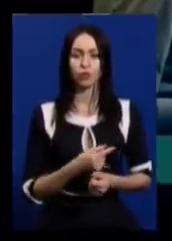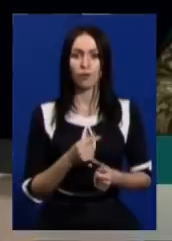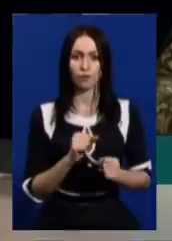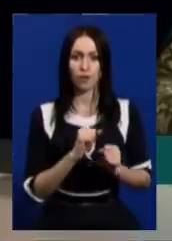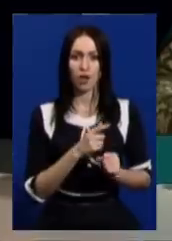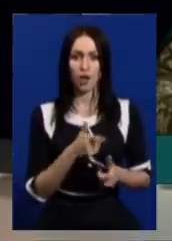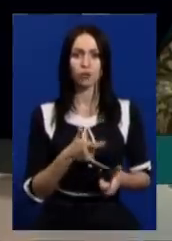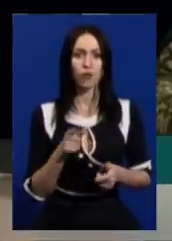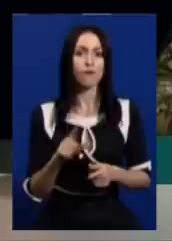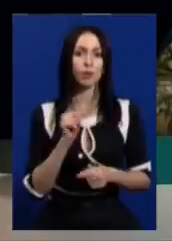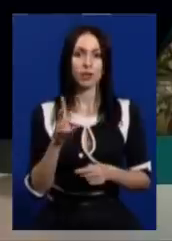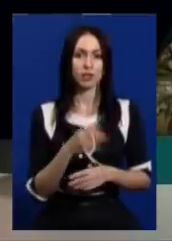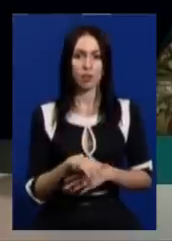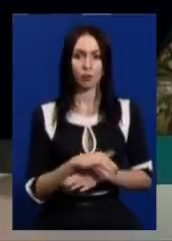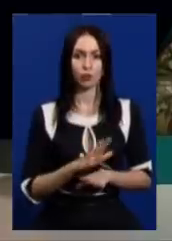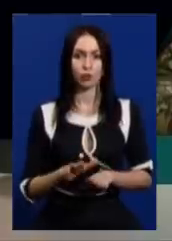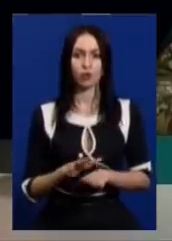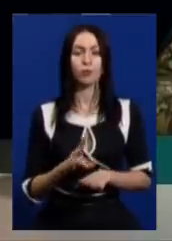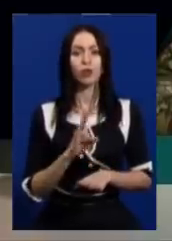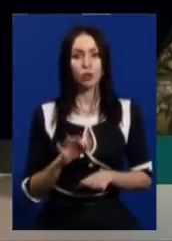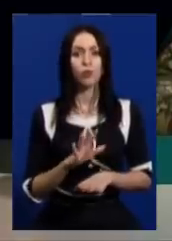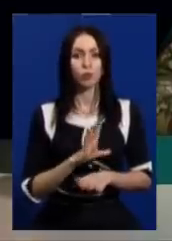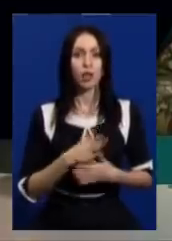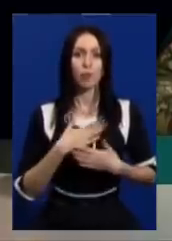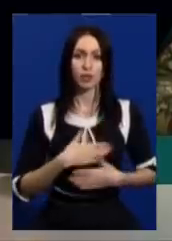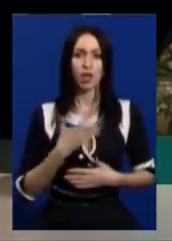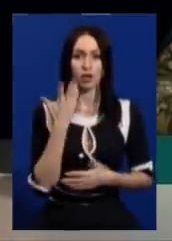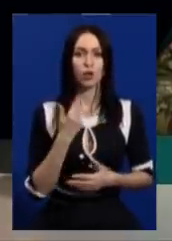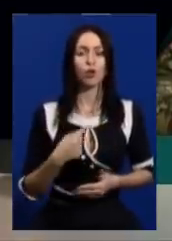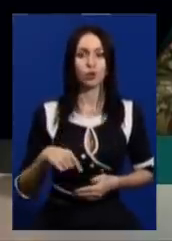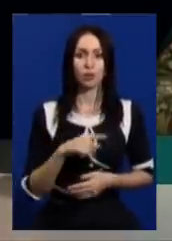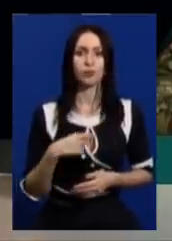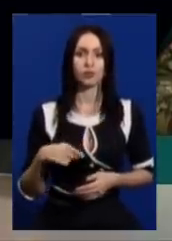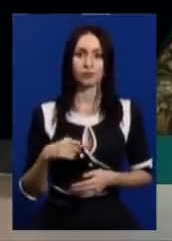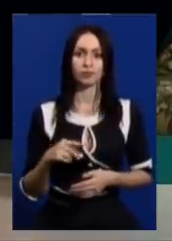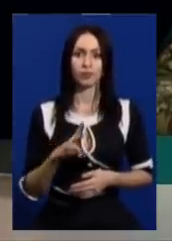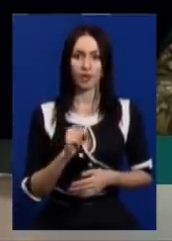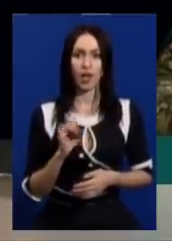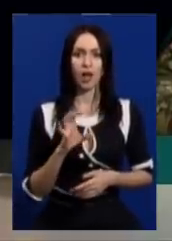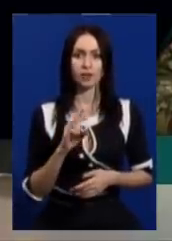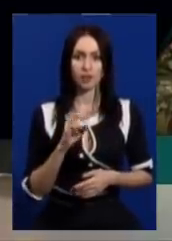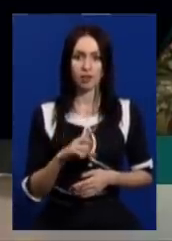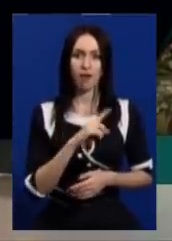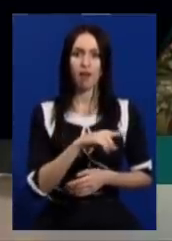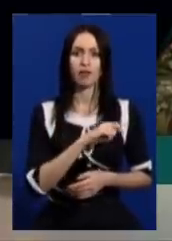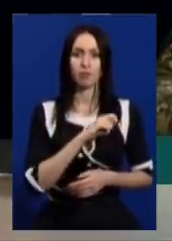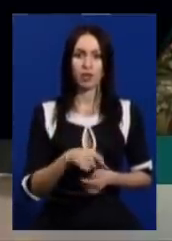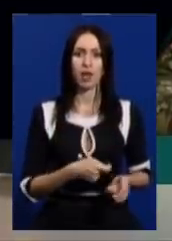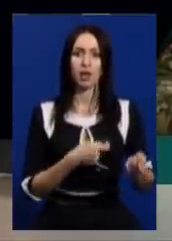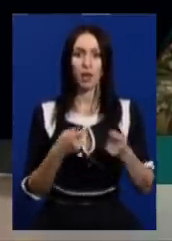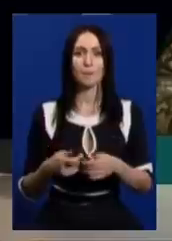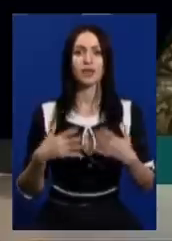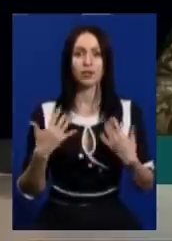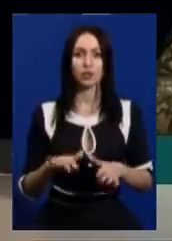пустые. Ну, было приятно, когда мы на арсенале приехали и привезли уже